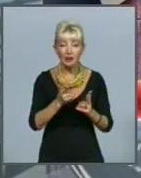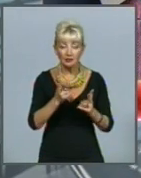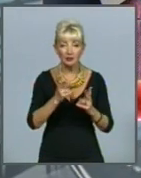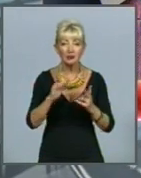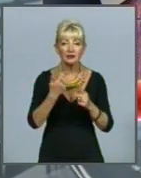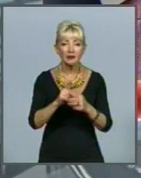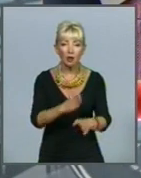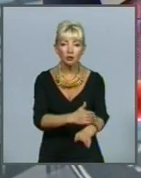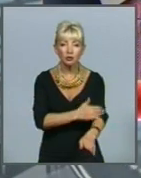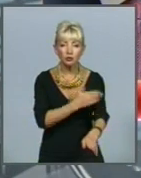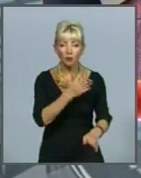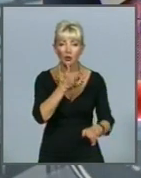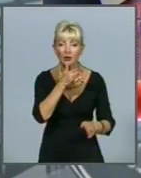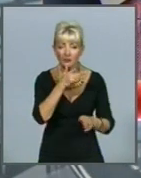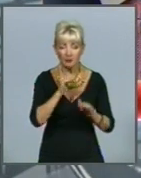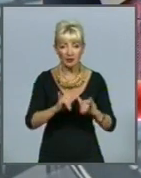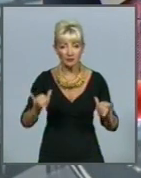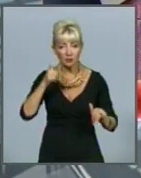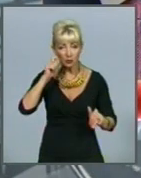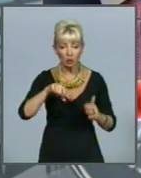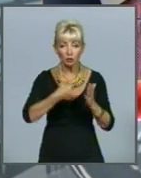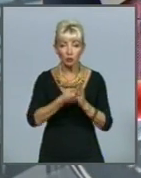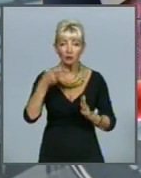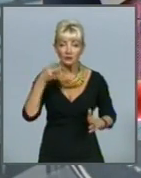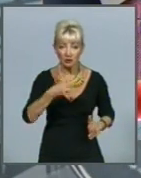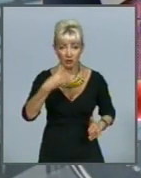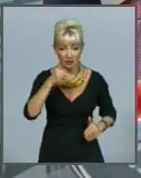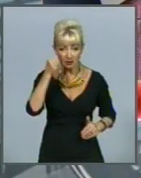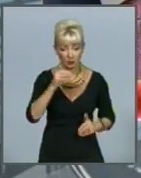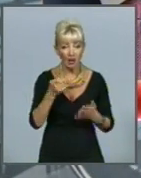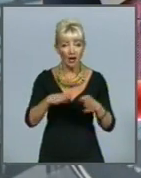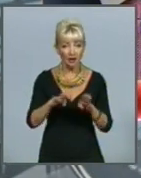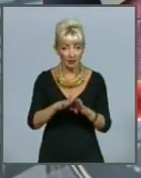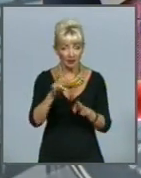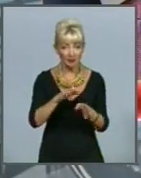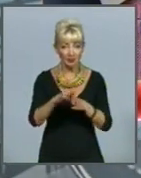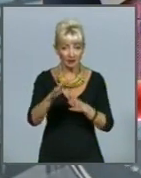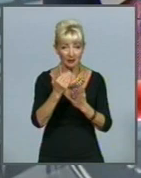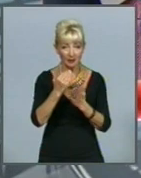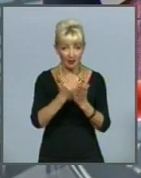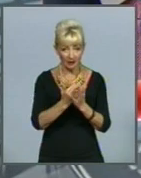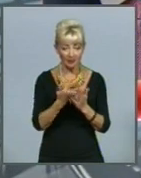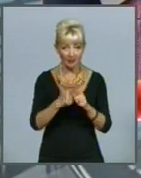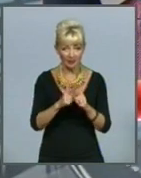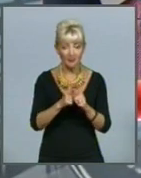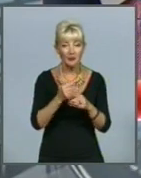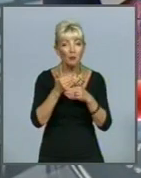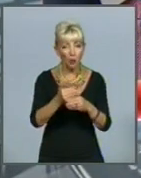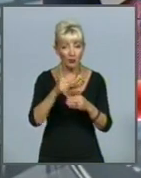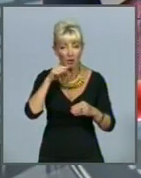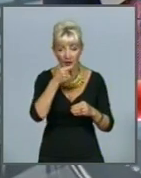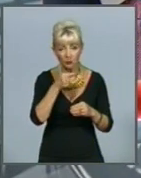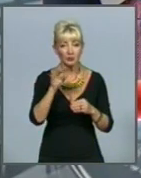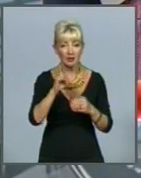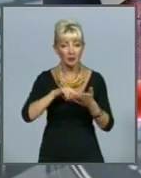розвитку України до 2030 року, а також над виконанням програми стимулювання економіки і плану дій уряду, які містять